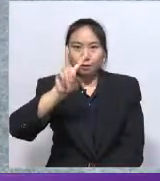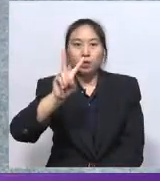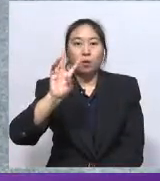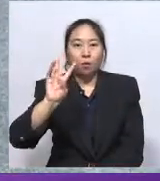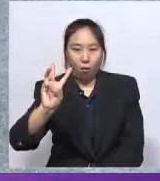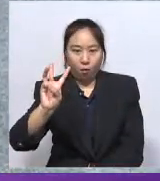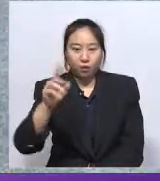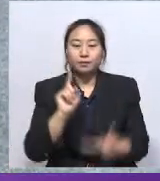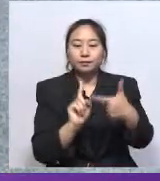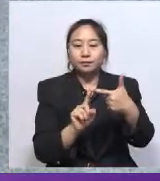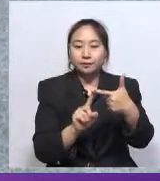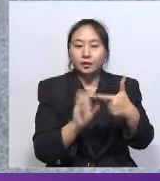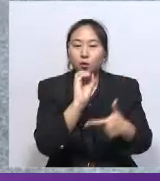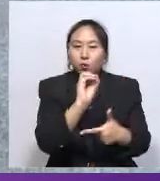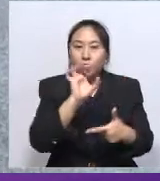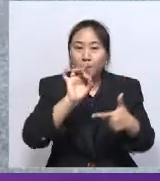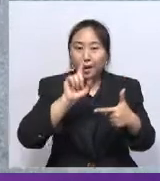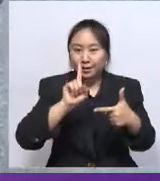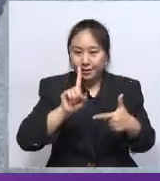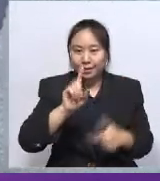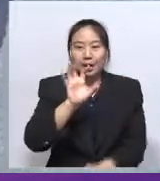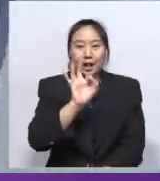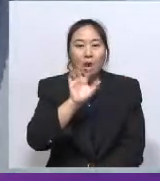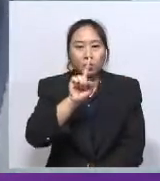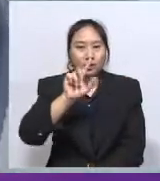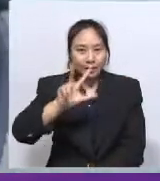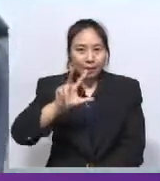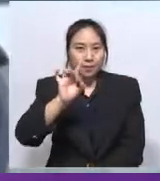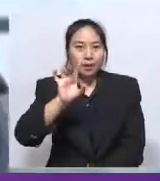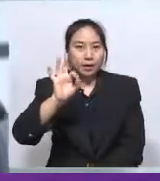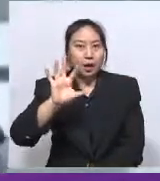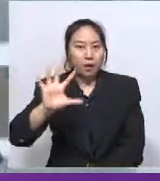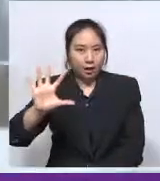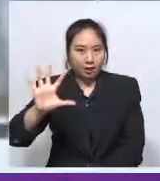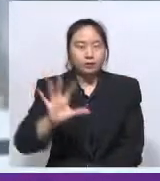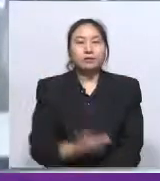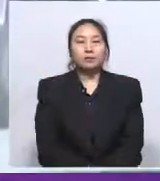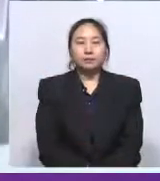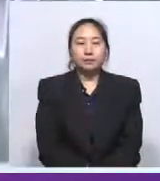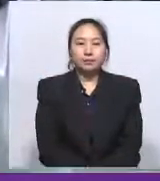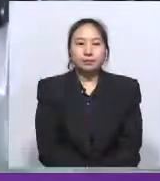0992141326อีกหนึ่งหมายเลขค่ะ0819138955ค่ะ